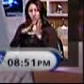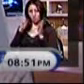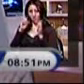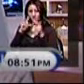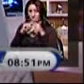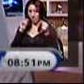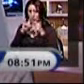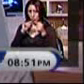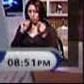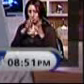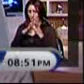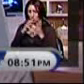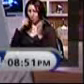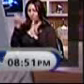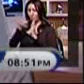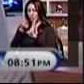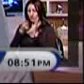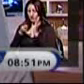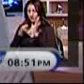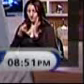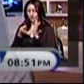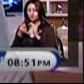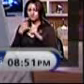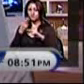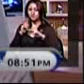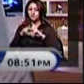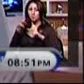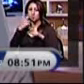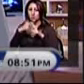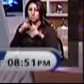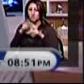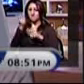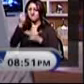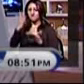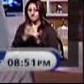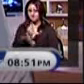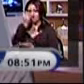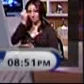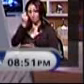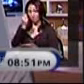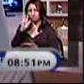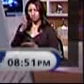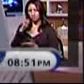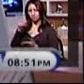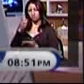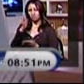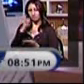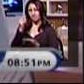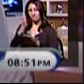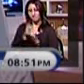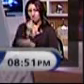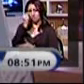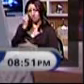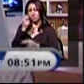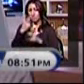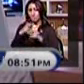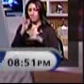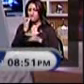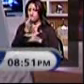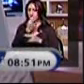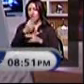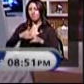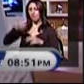حبه، ولكن اظن انه كانت هناك بعض المشاكل الانتاجيه كان المسلسل ممكن يطلع افضل من كده. انما الفيلم لا، الفيلم